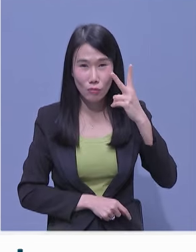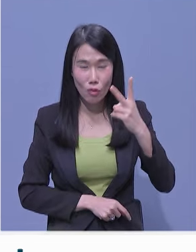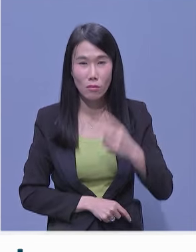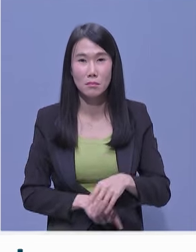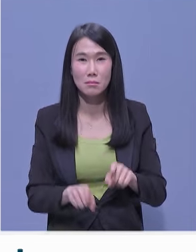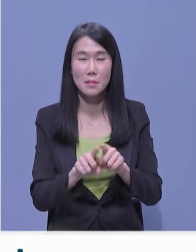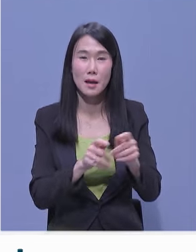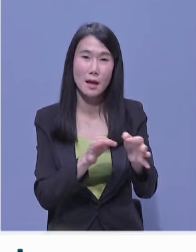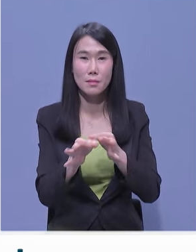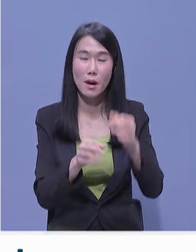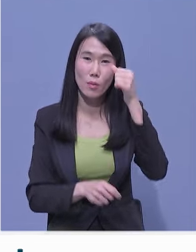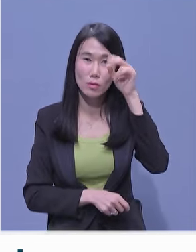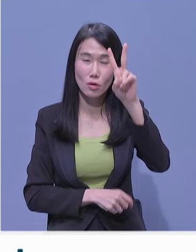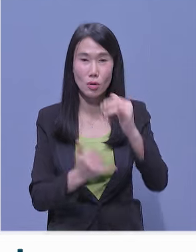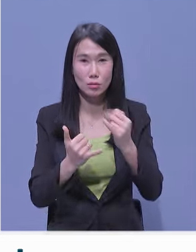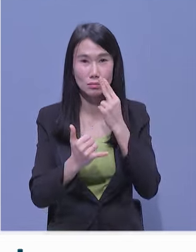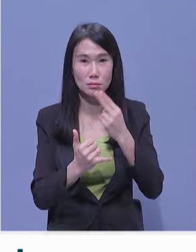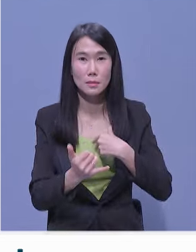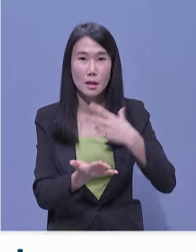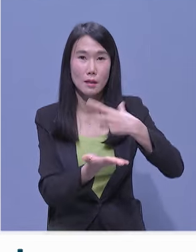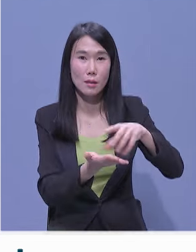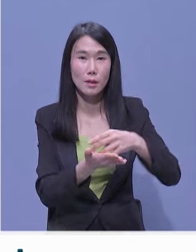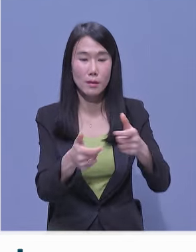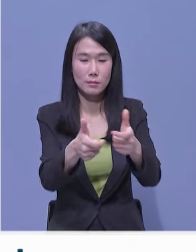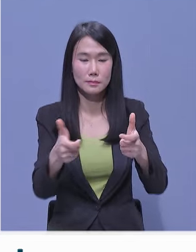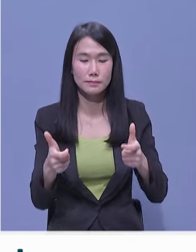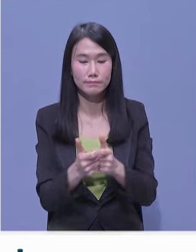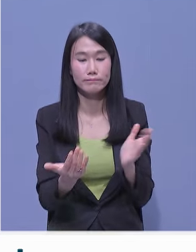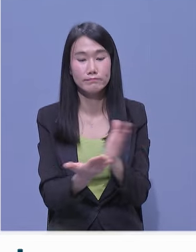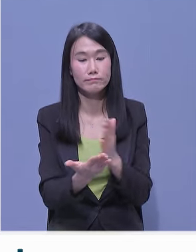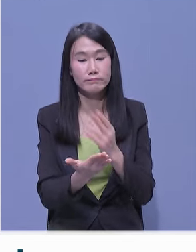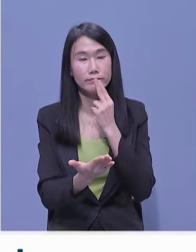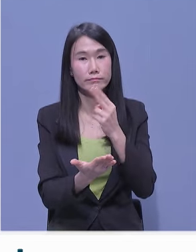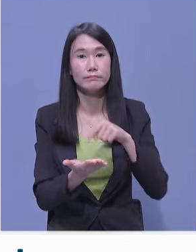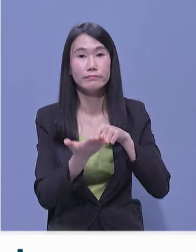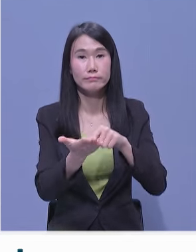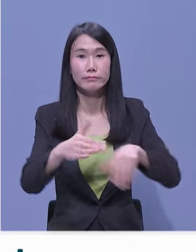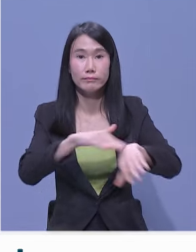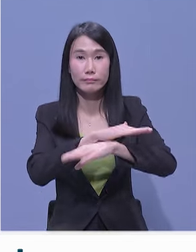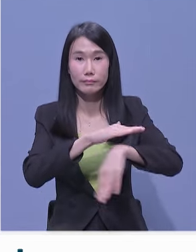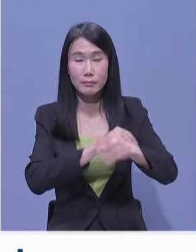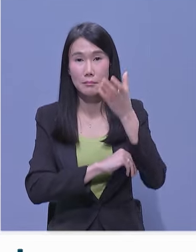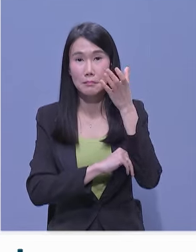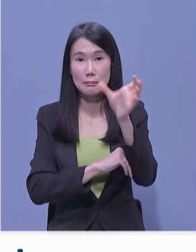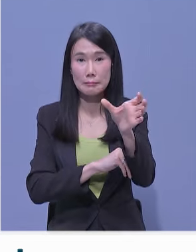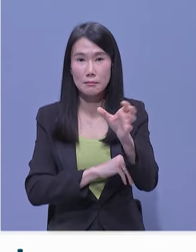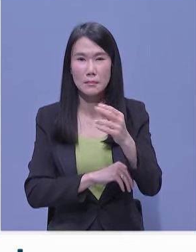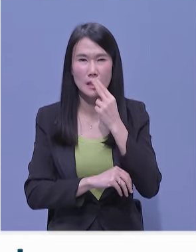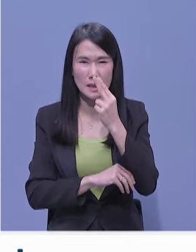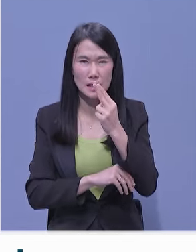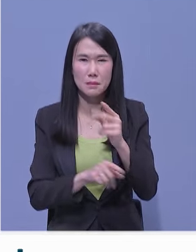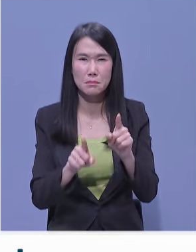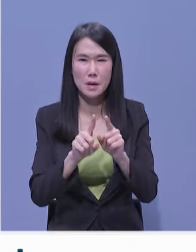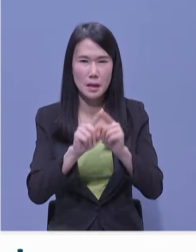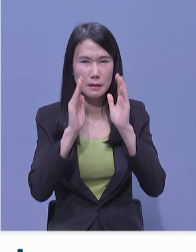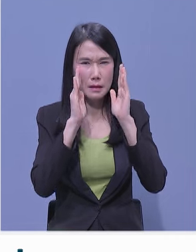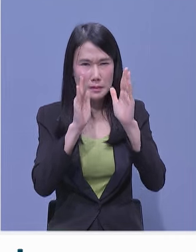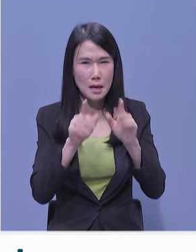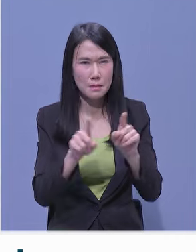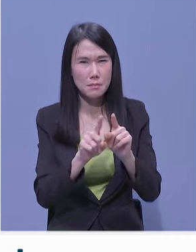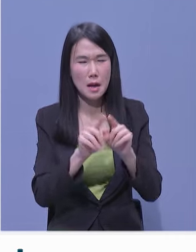อล่าสุดมีรายงานให้กับกระทรวงกลาโหมทราบบอกว่าเอกสารชุดดังกล่าวที่มีการเผยแพร่มีเจตนาพิเศษในเชิง